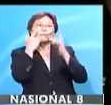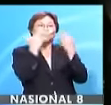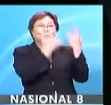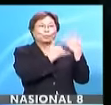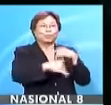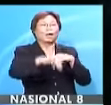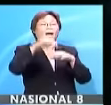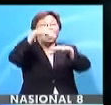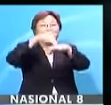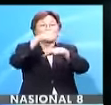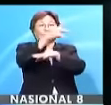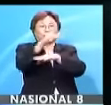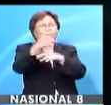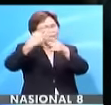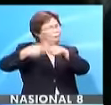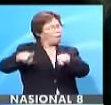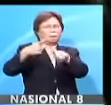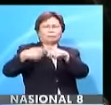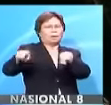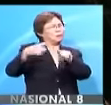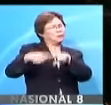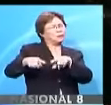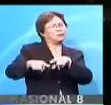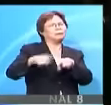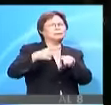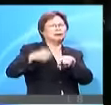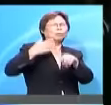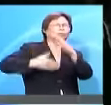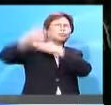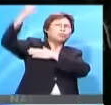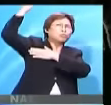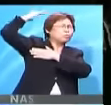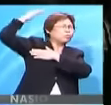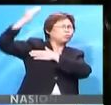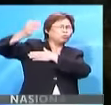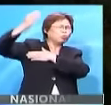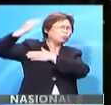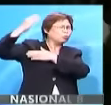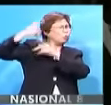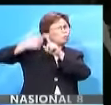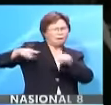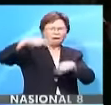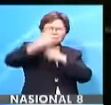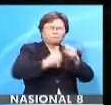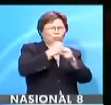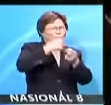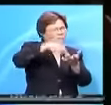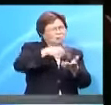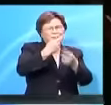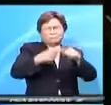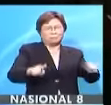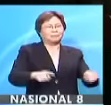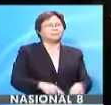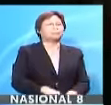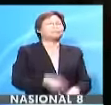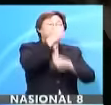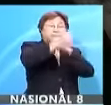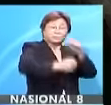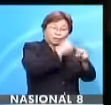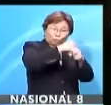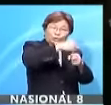Kuala Lumpur berlainan daripada Citrawarna yang telah kita laksanakan sebelum ini. Tahun ini adalah tahun yang